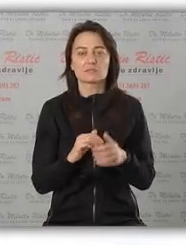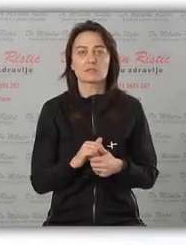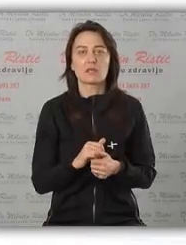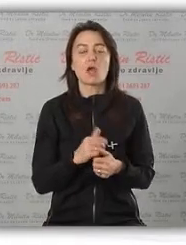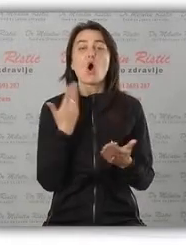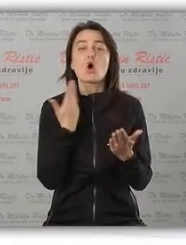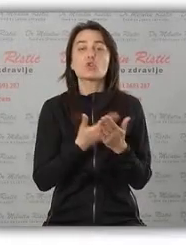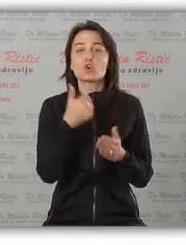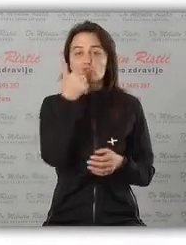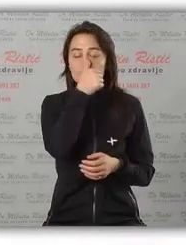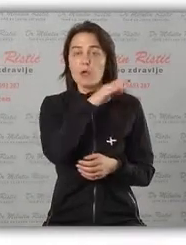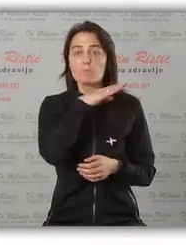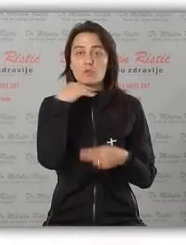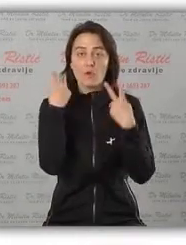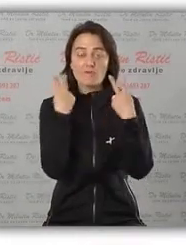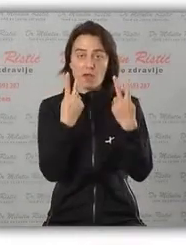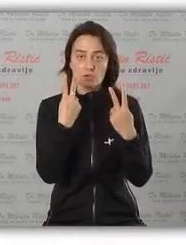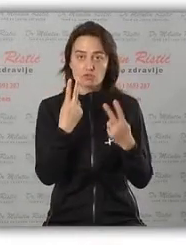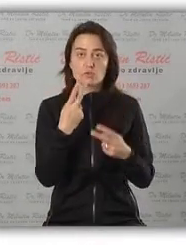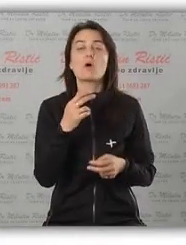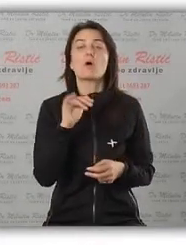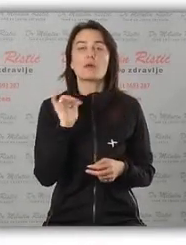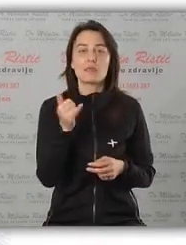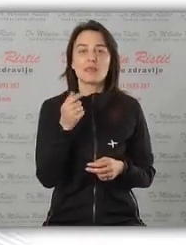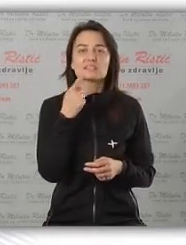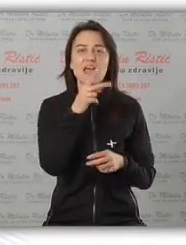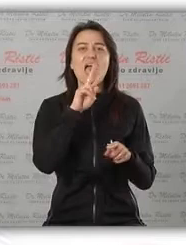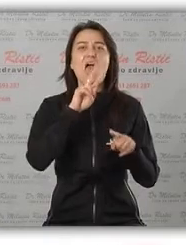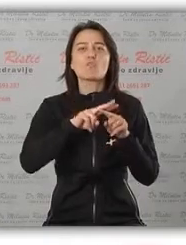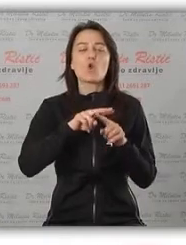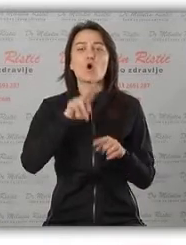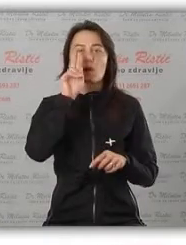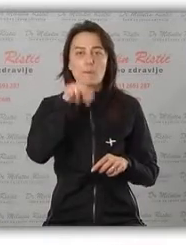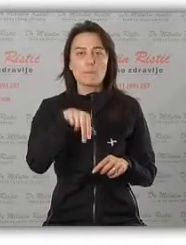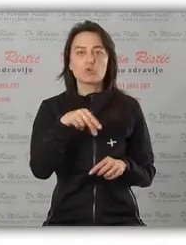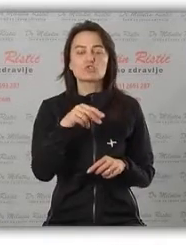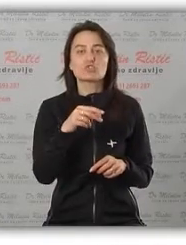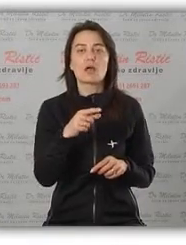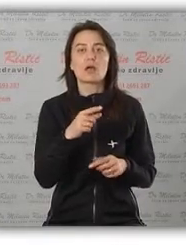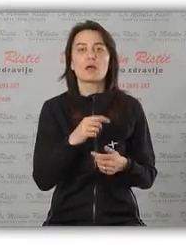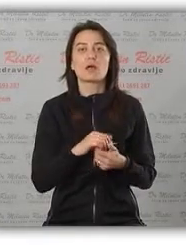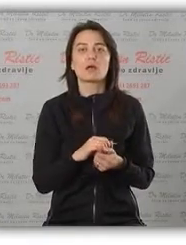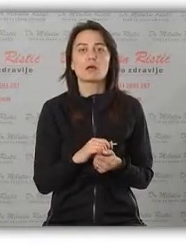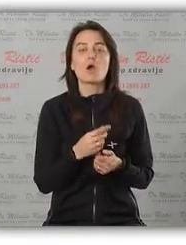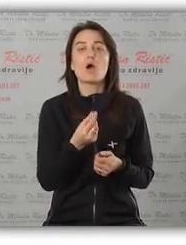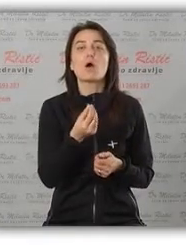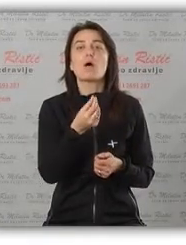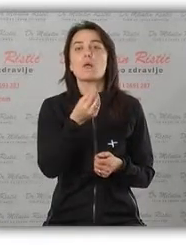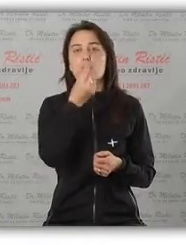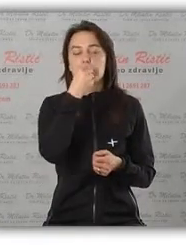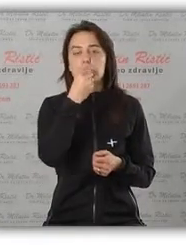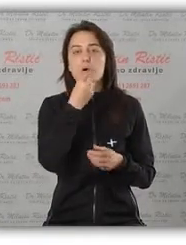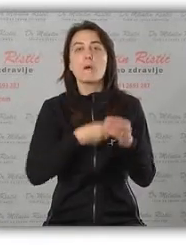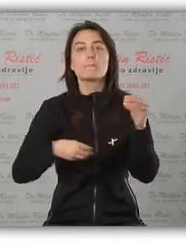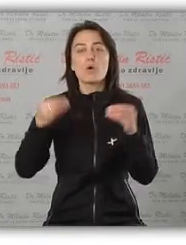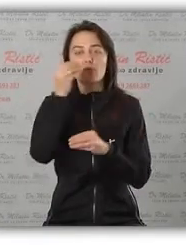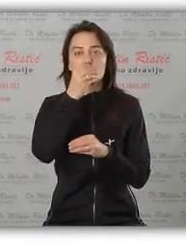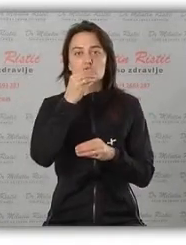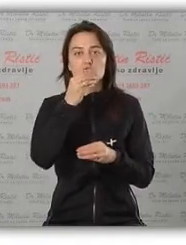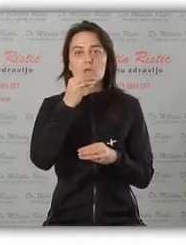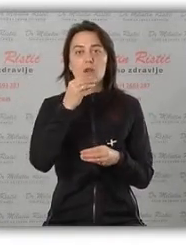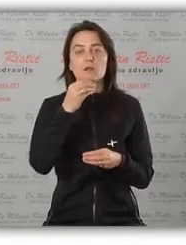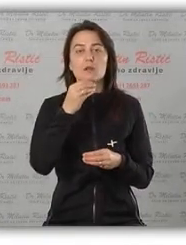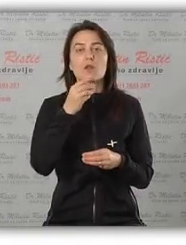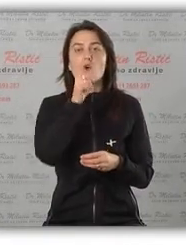demineralizacije. Ono što je još bitno, to je da se fluor može unositi u usta